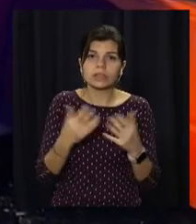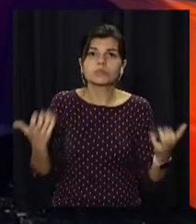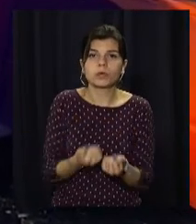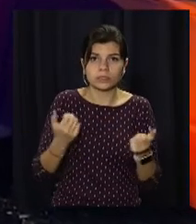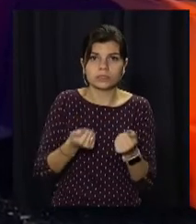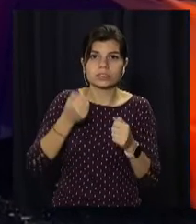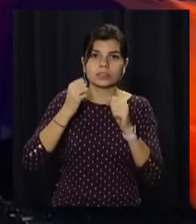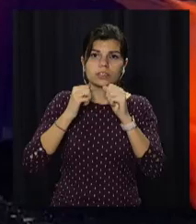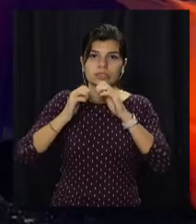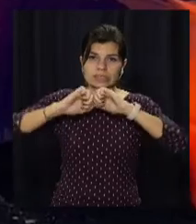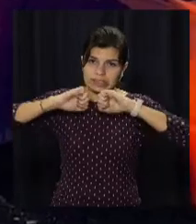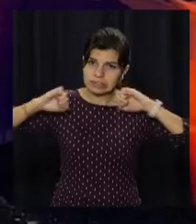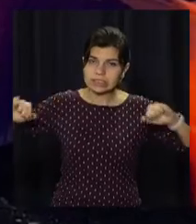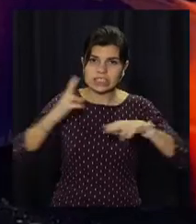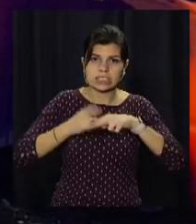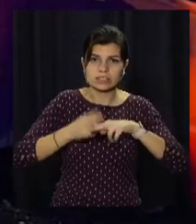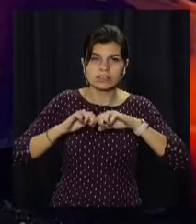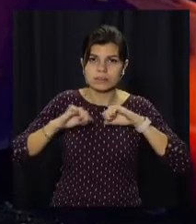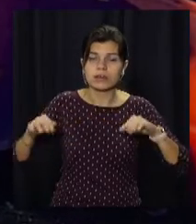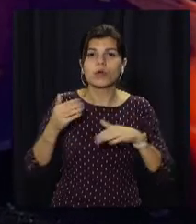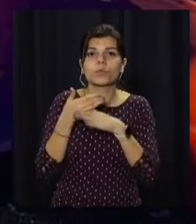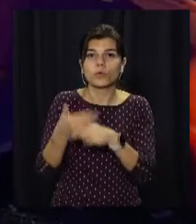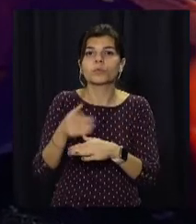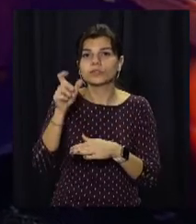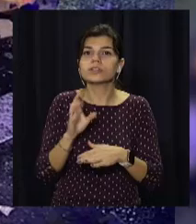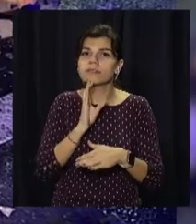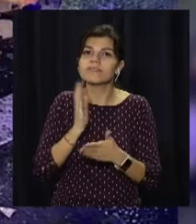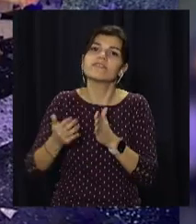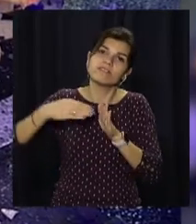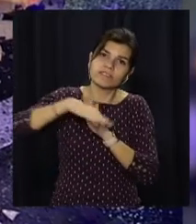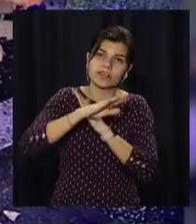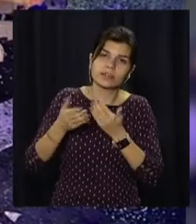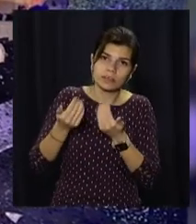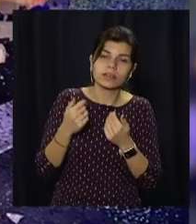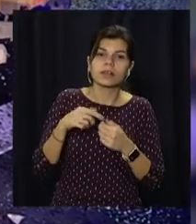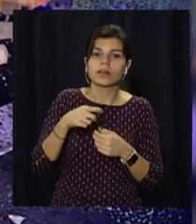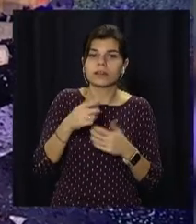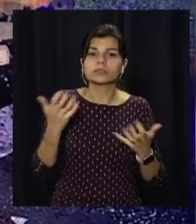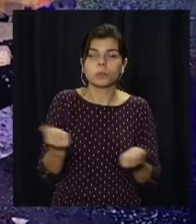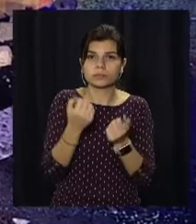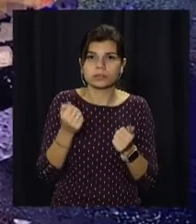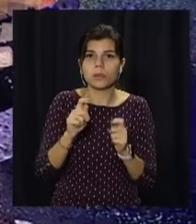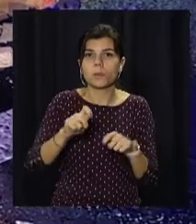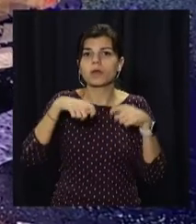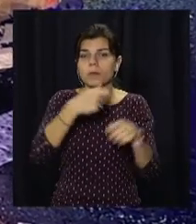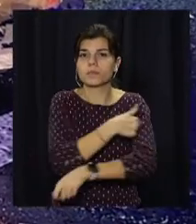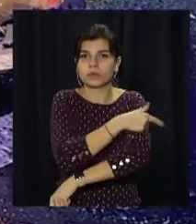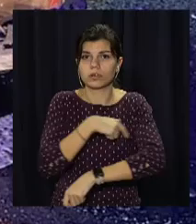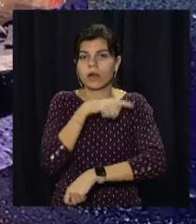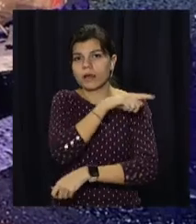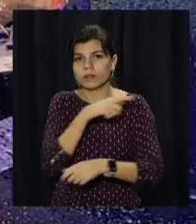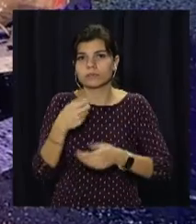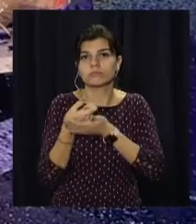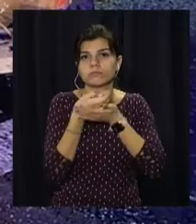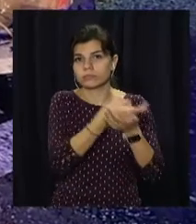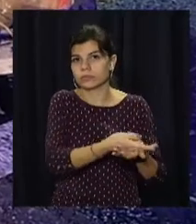Рятувальники розтягнули пошкодження автівки і допомогли постраждалій вийти. Її та водійку Део рятувальники передали медикам. Ті